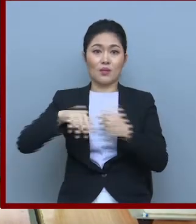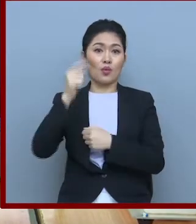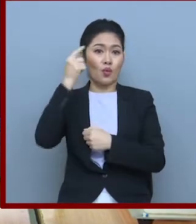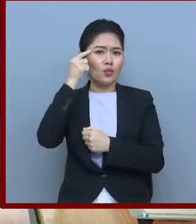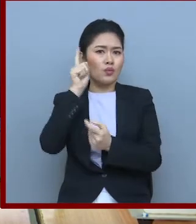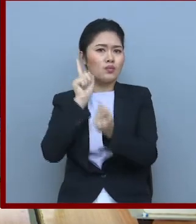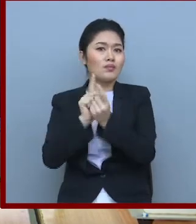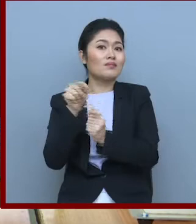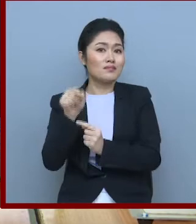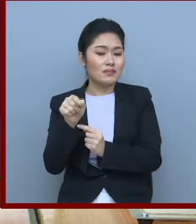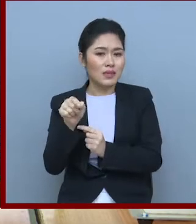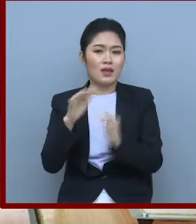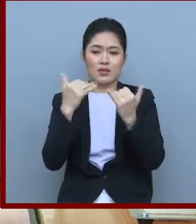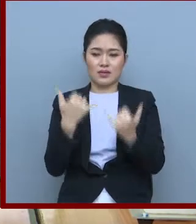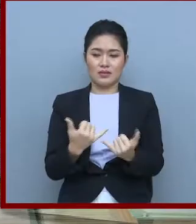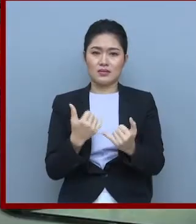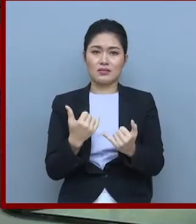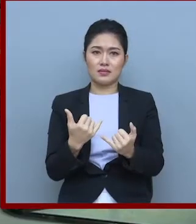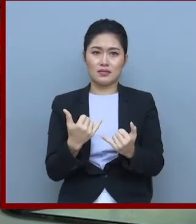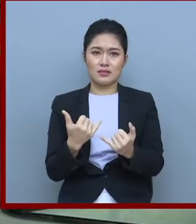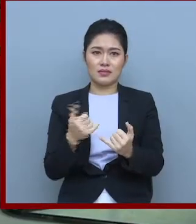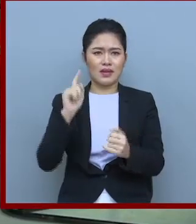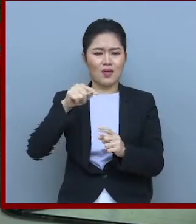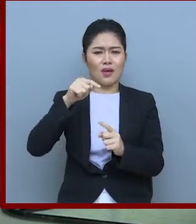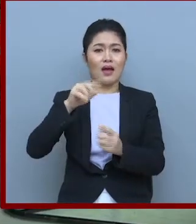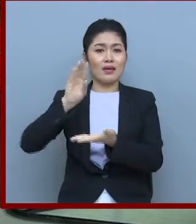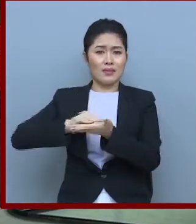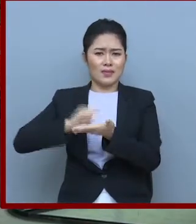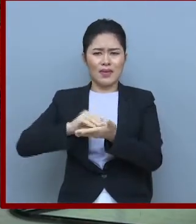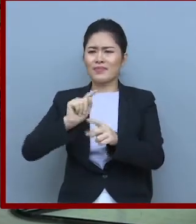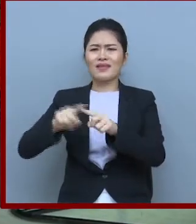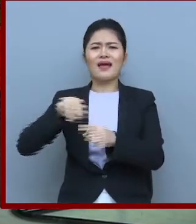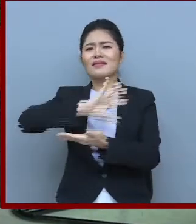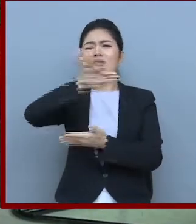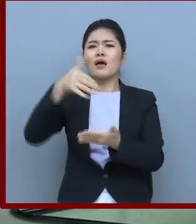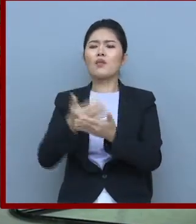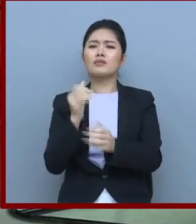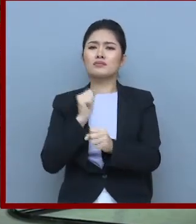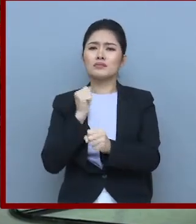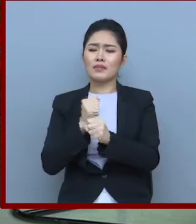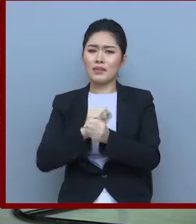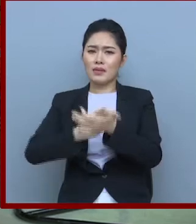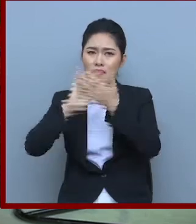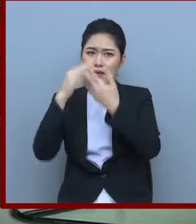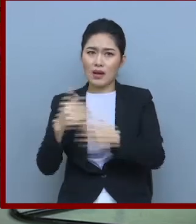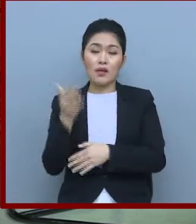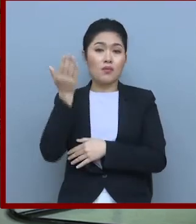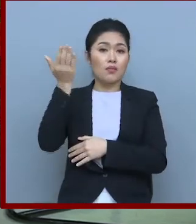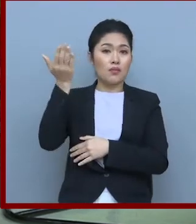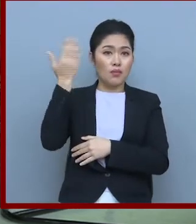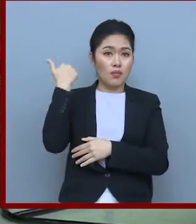ทำความรู้จักกันก่อนว่าเราสามารถส่งค่าที่วัดได้จากอุปกรณ์เหล่านี้เนี่ยนะครับก่อนหน้